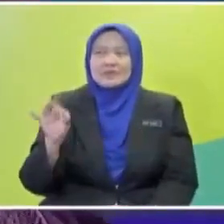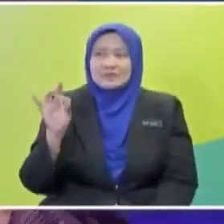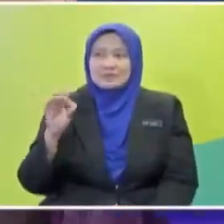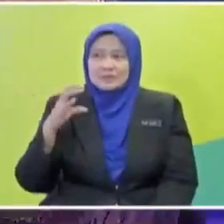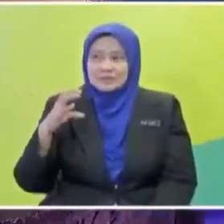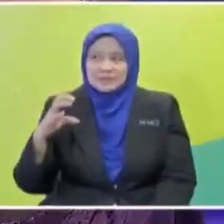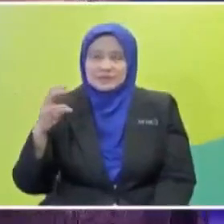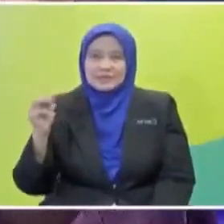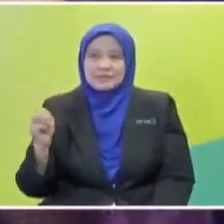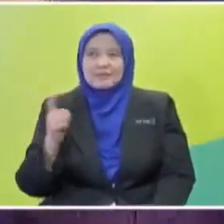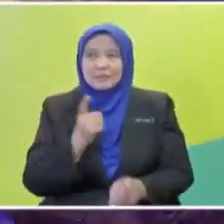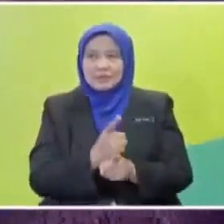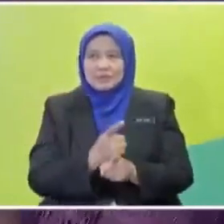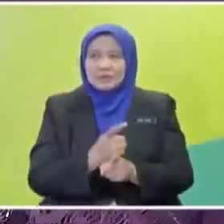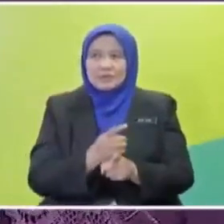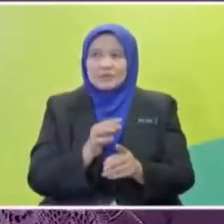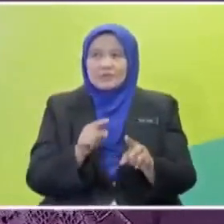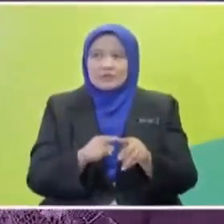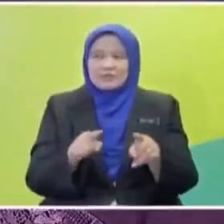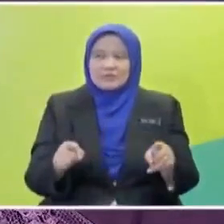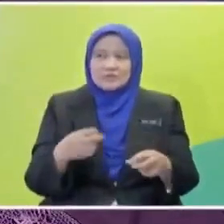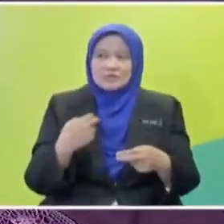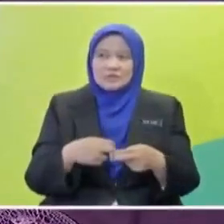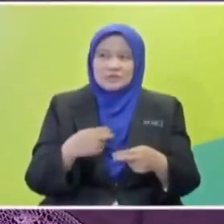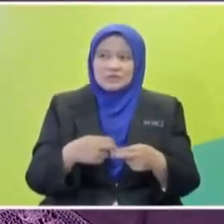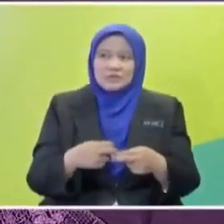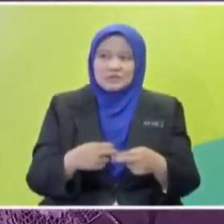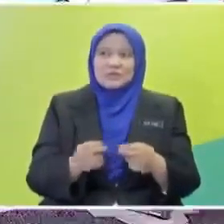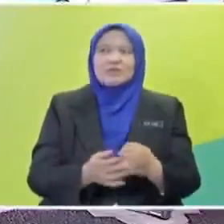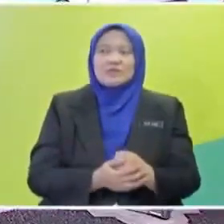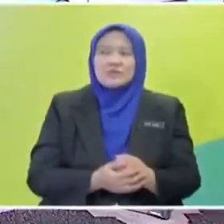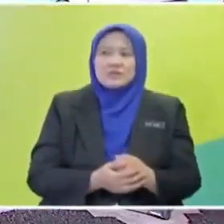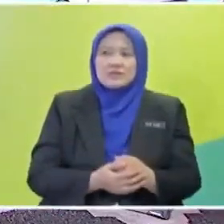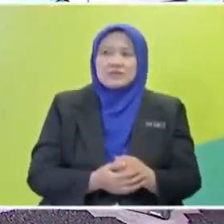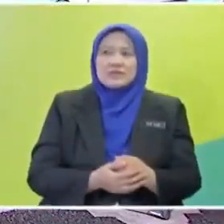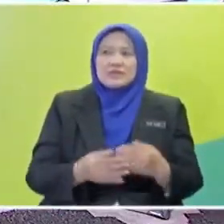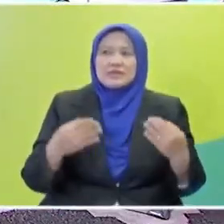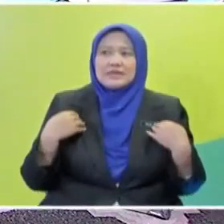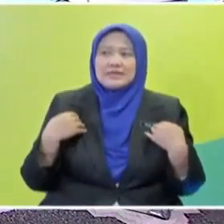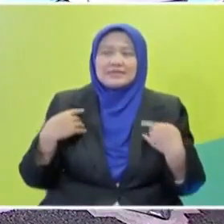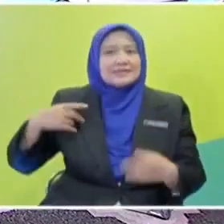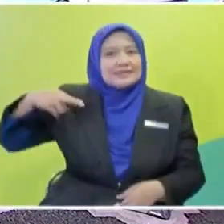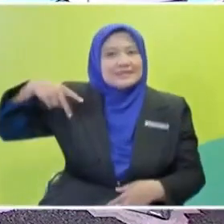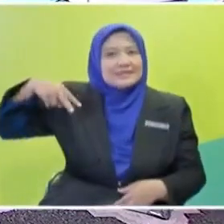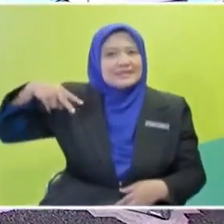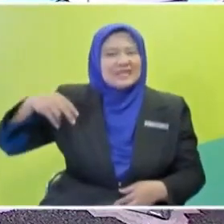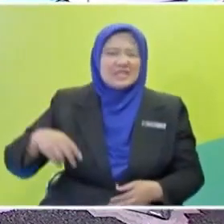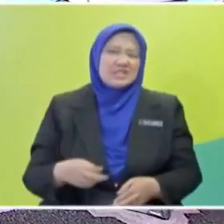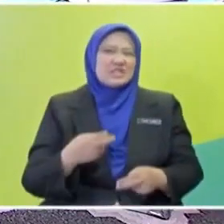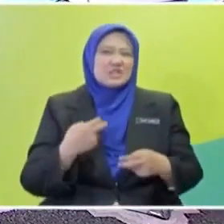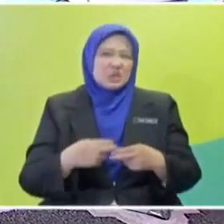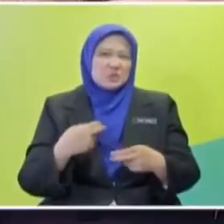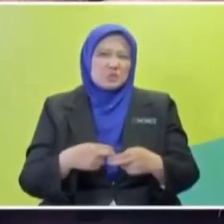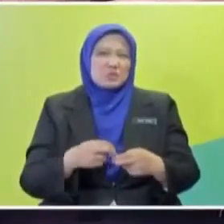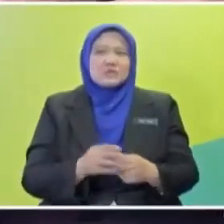Okay, cuma agak sukar bila lakaran yang pertama tadi. Okay, yang saya buat. Okay, dia ada kaki. Jadi susah.